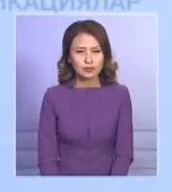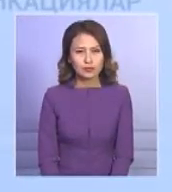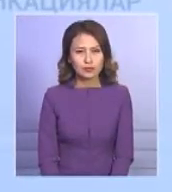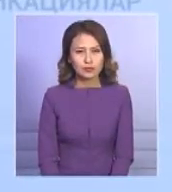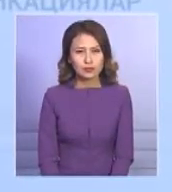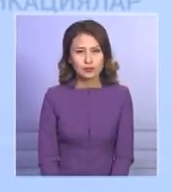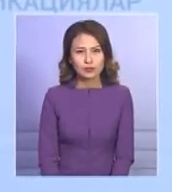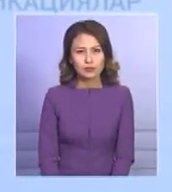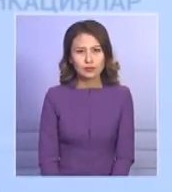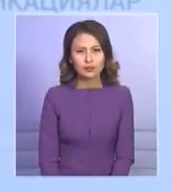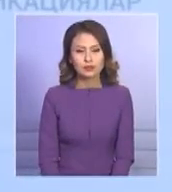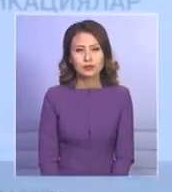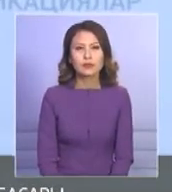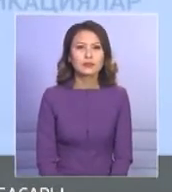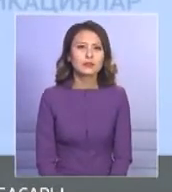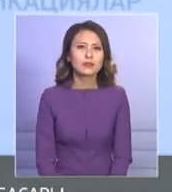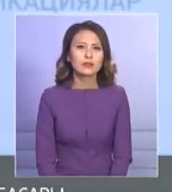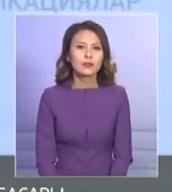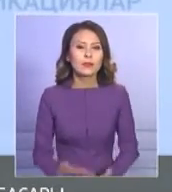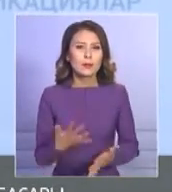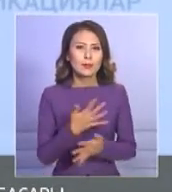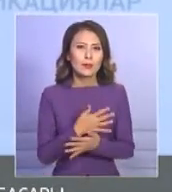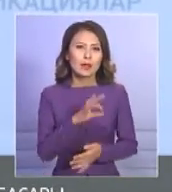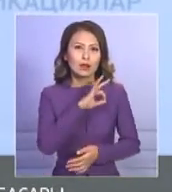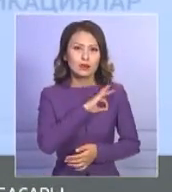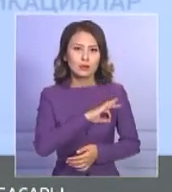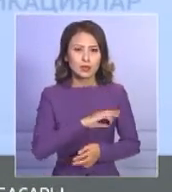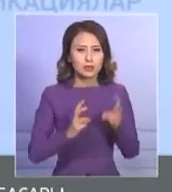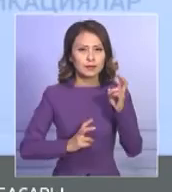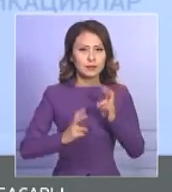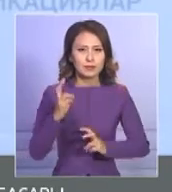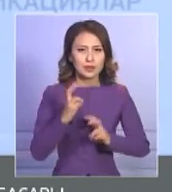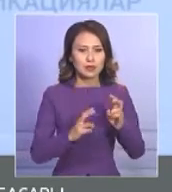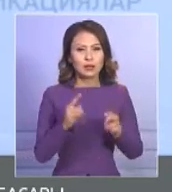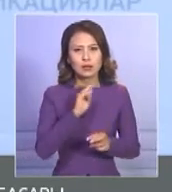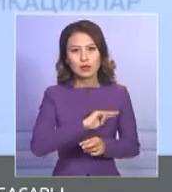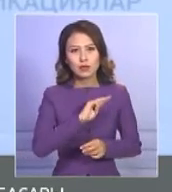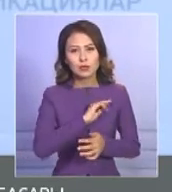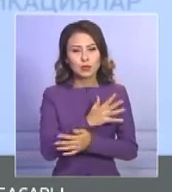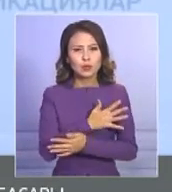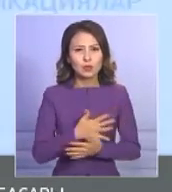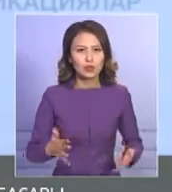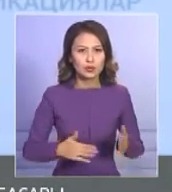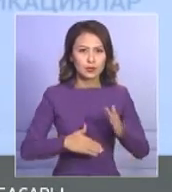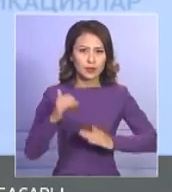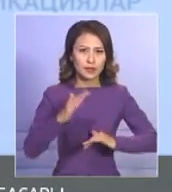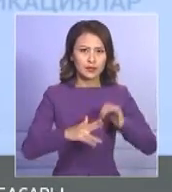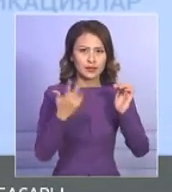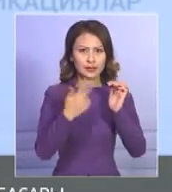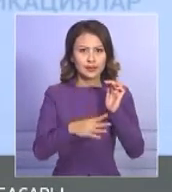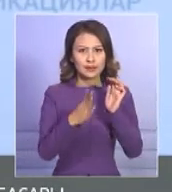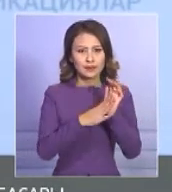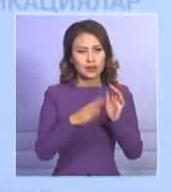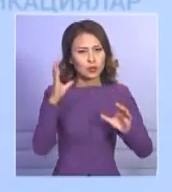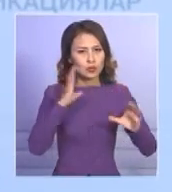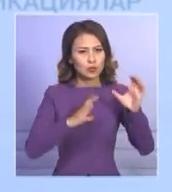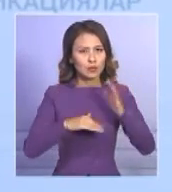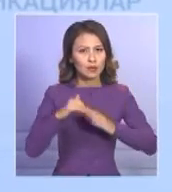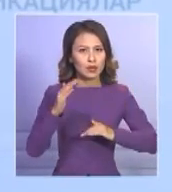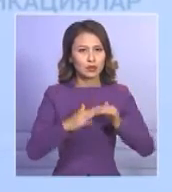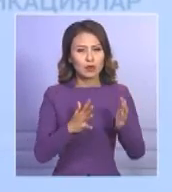Надежность данной дуальной системы образования. Мәселен, Ембі мұнай-газда пилоттық жоба ретінде жүзеге асырылған алғашқы жылы 39 студент тәжірибеден